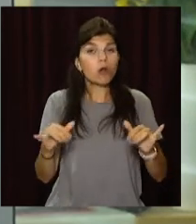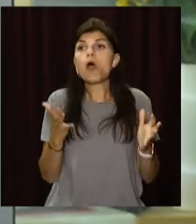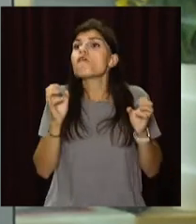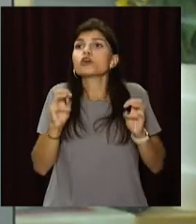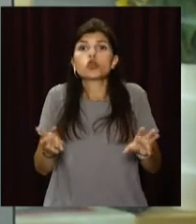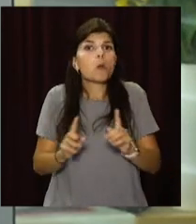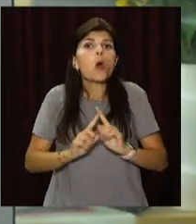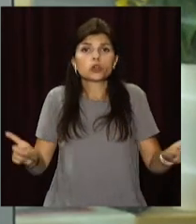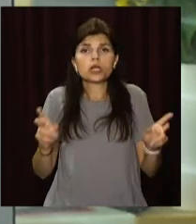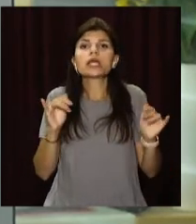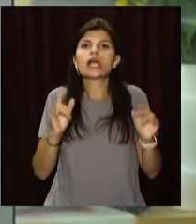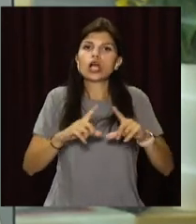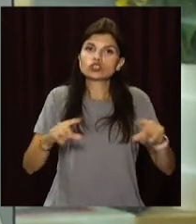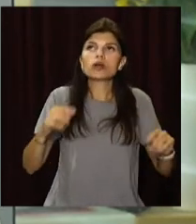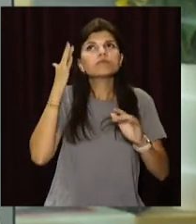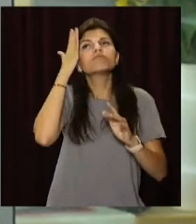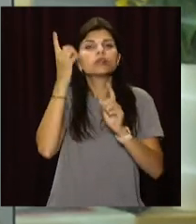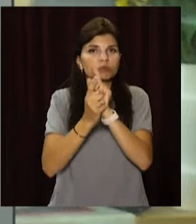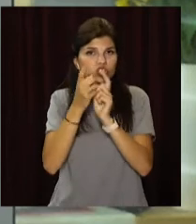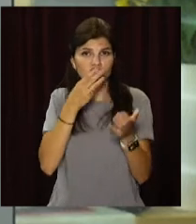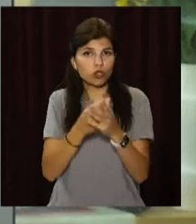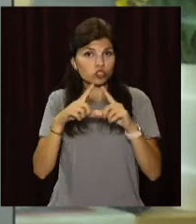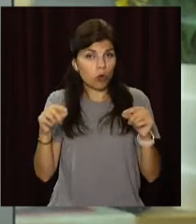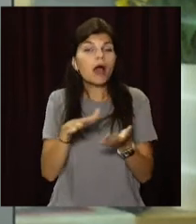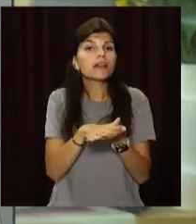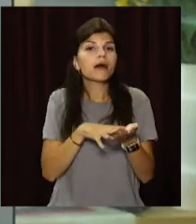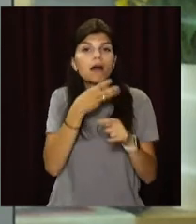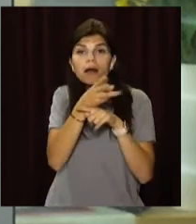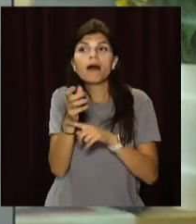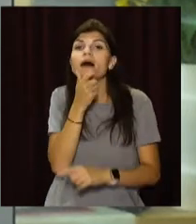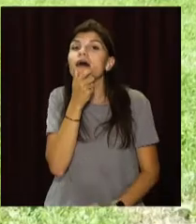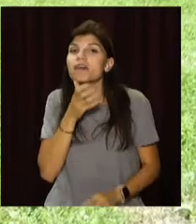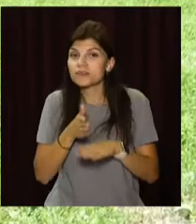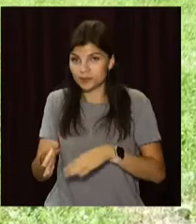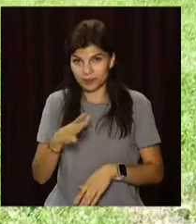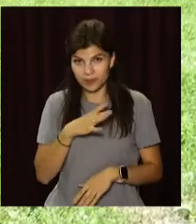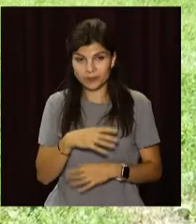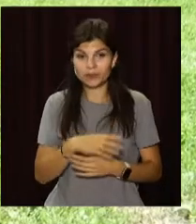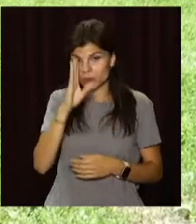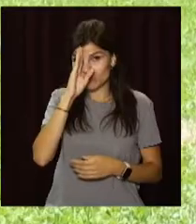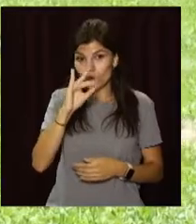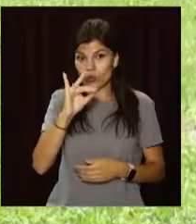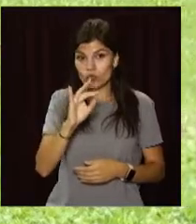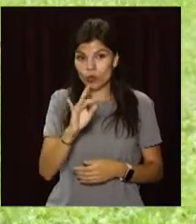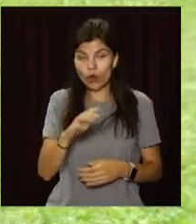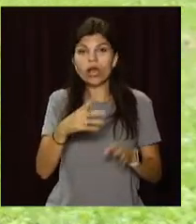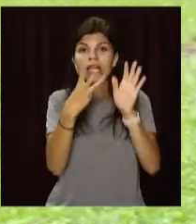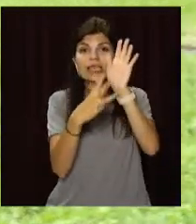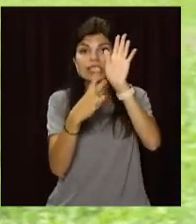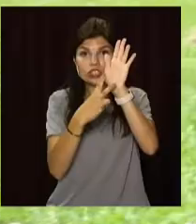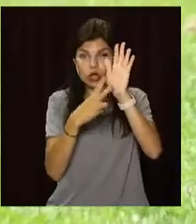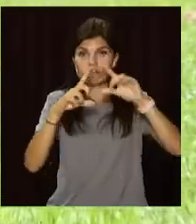особливість проєкту та як школярі мріють змінити свої заклади? Далі в сюжеті. Юрко навчається в